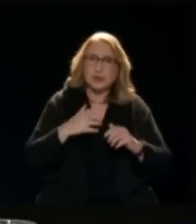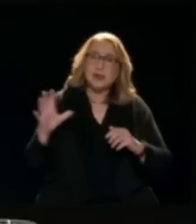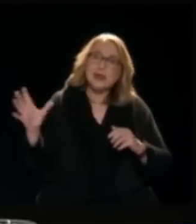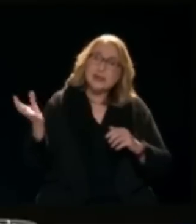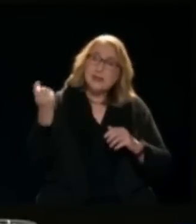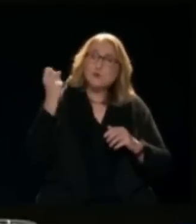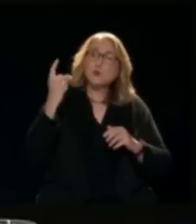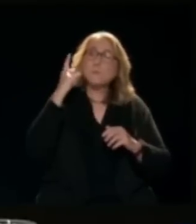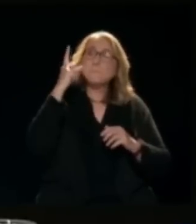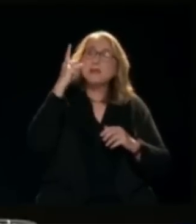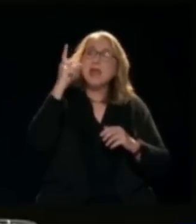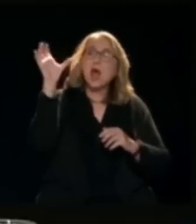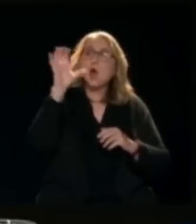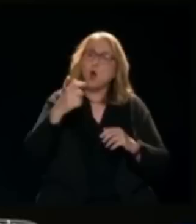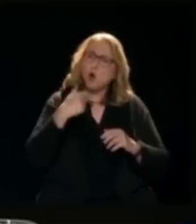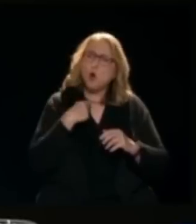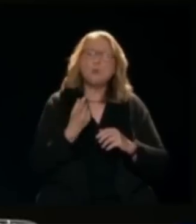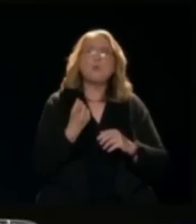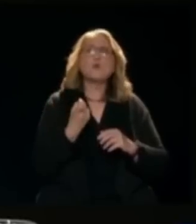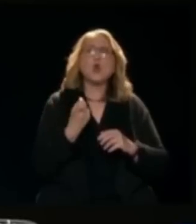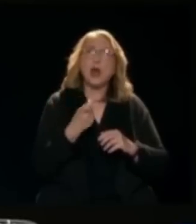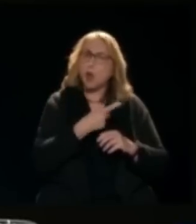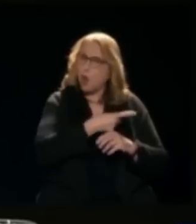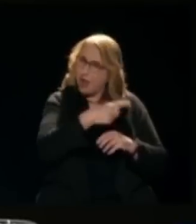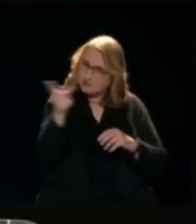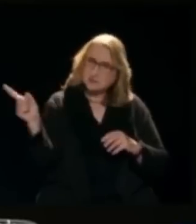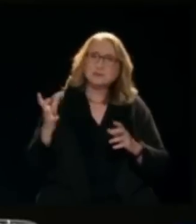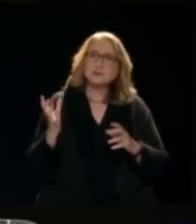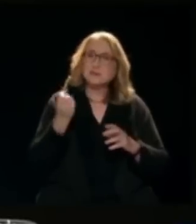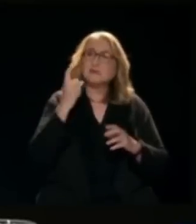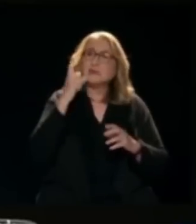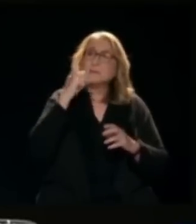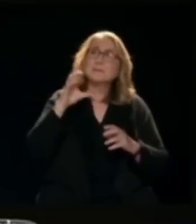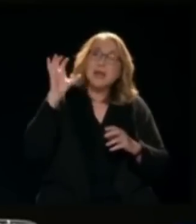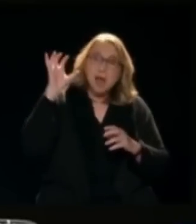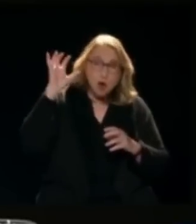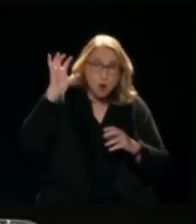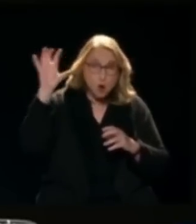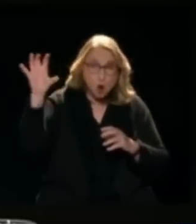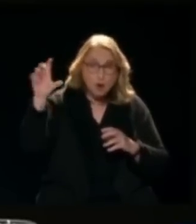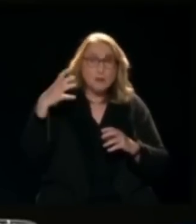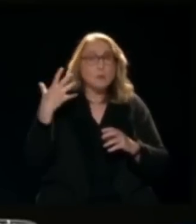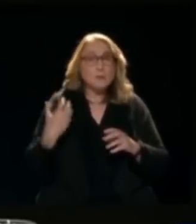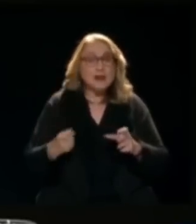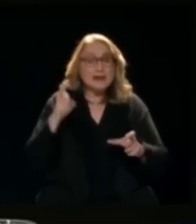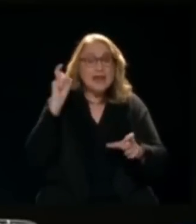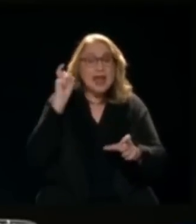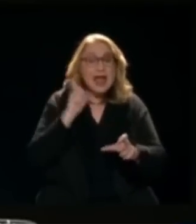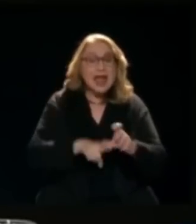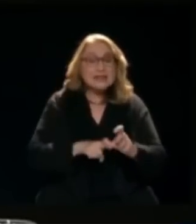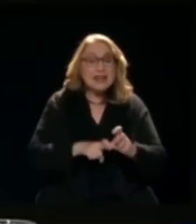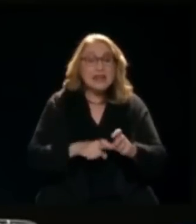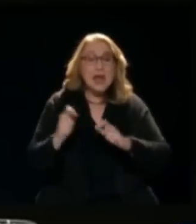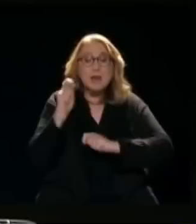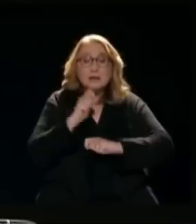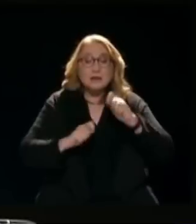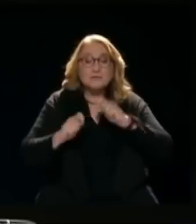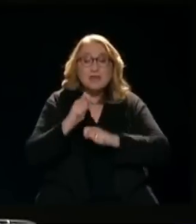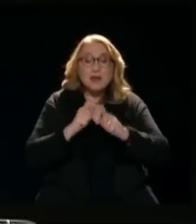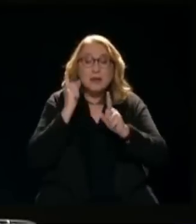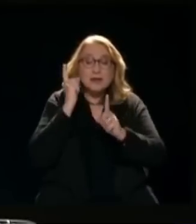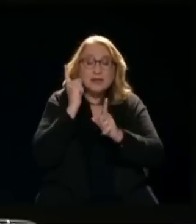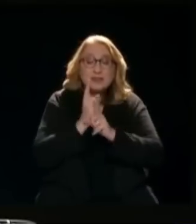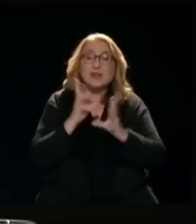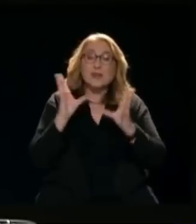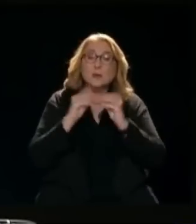χώρα η οποία υπάρχει μια εταιρεία ειδικού σκοπού φτιαγμένη υπό τον έλεγχο των δανειστών, όπου έχει